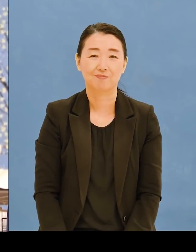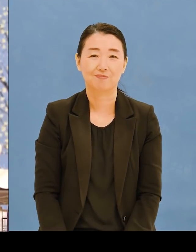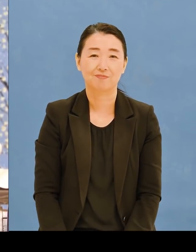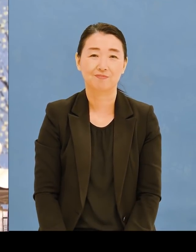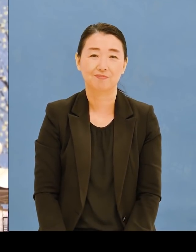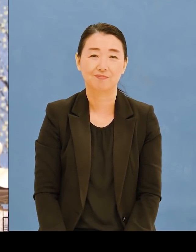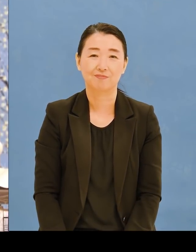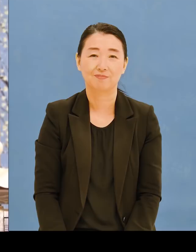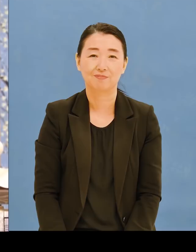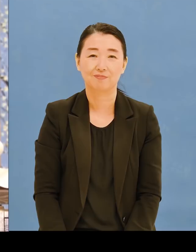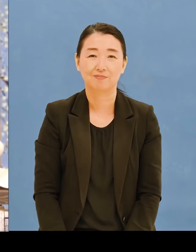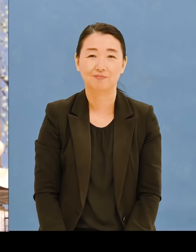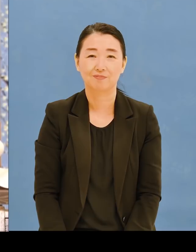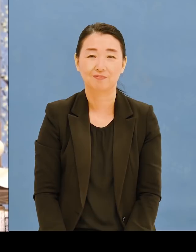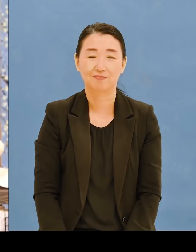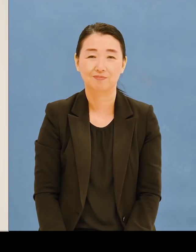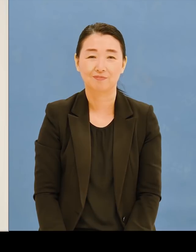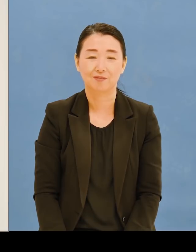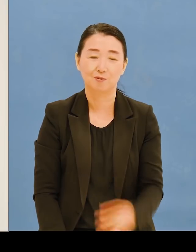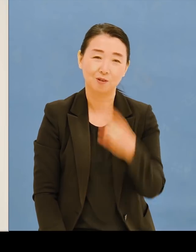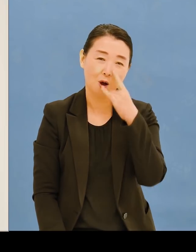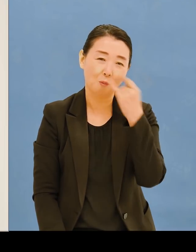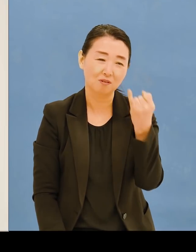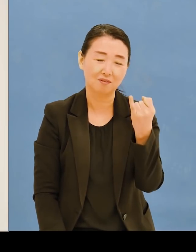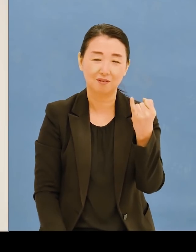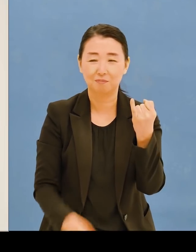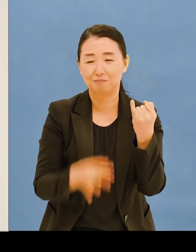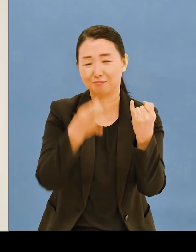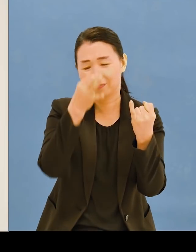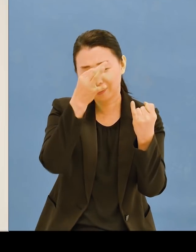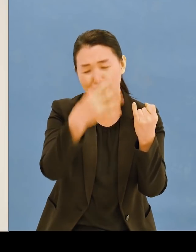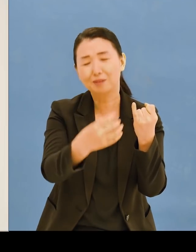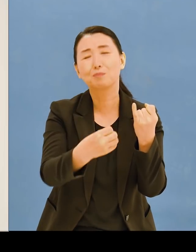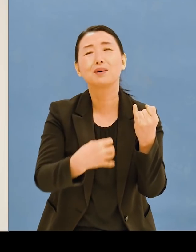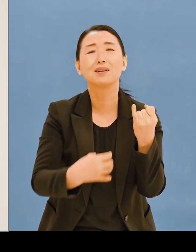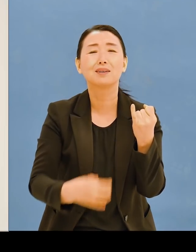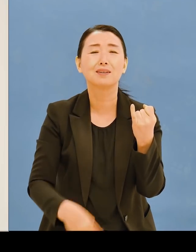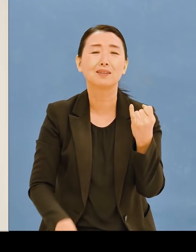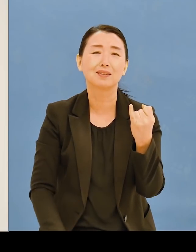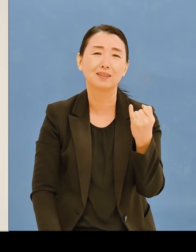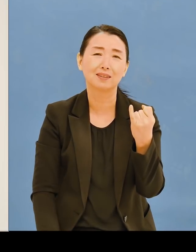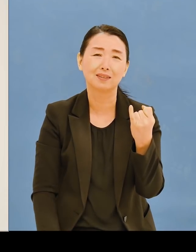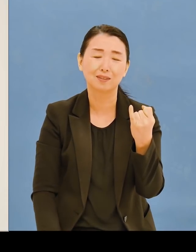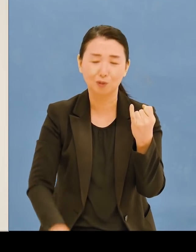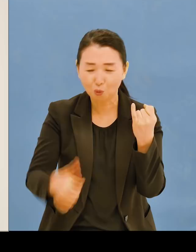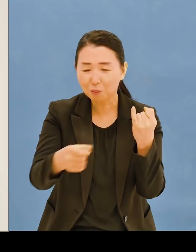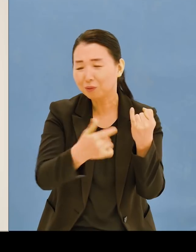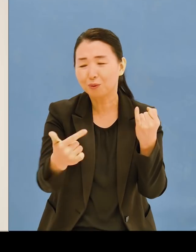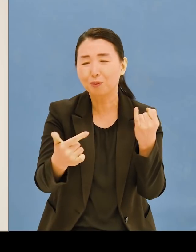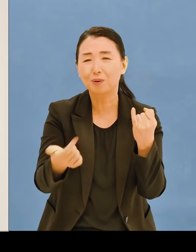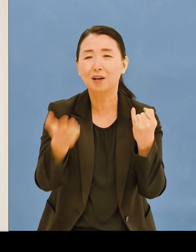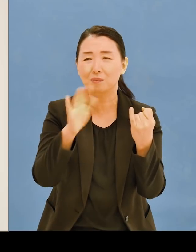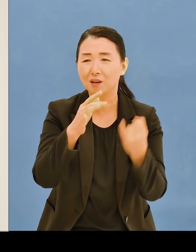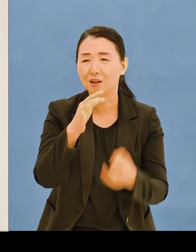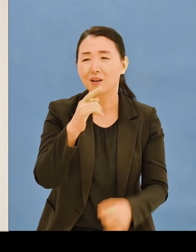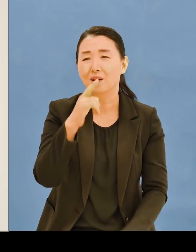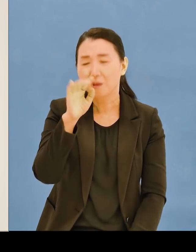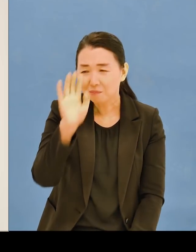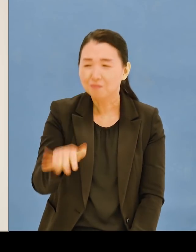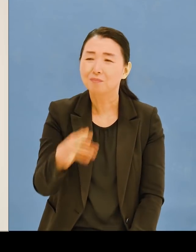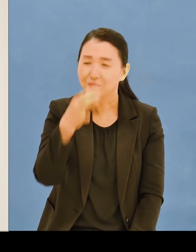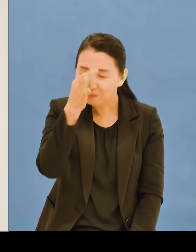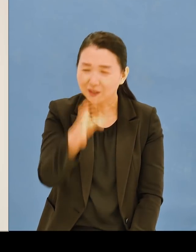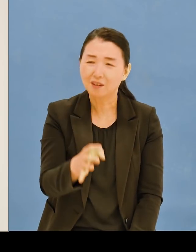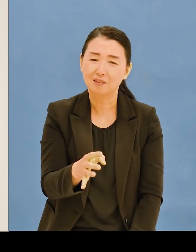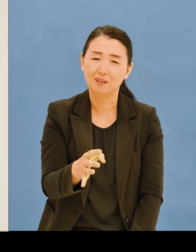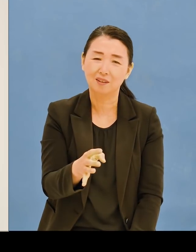네. 쥐어주시면서 저희 어머니가 미안하다고 하시는 거예요. 그 돈도 큰데 네. 미안하다 엄마가 지금